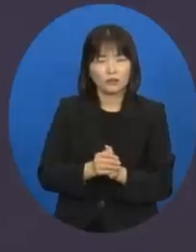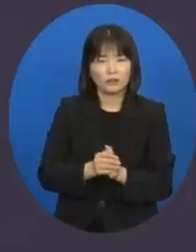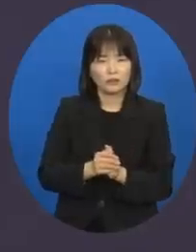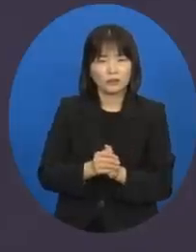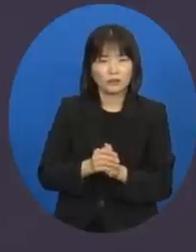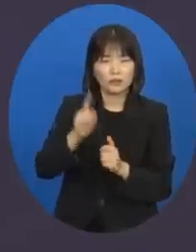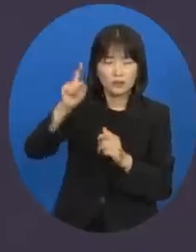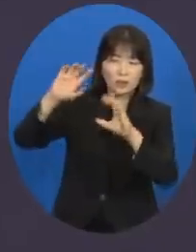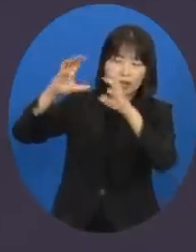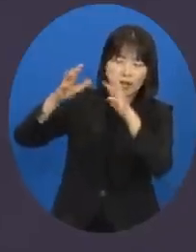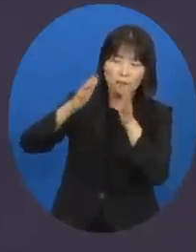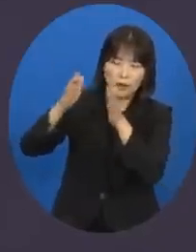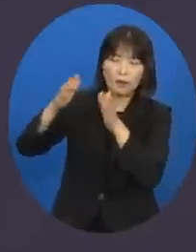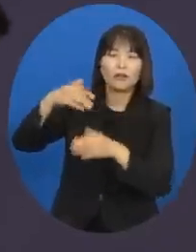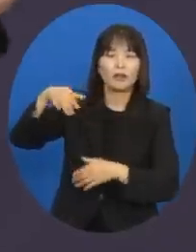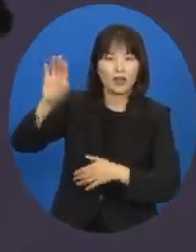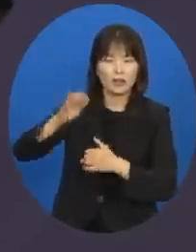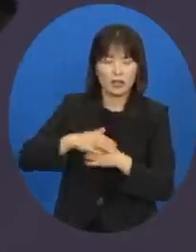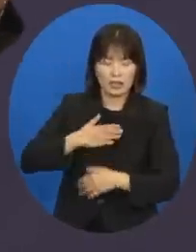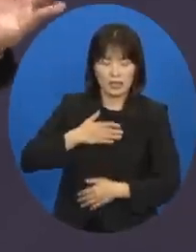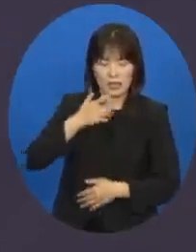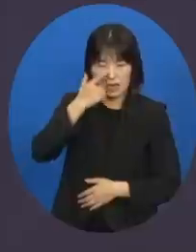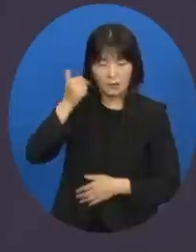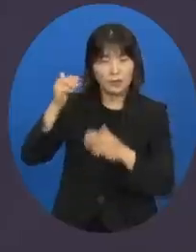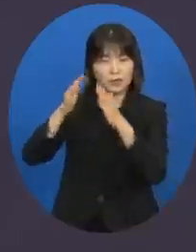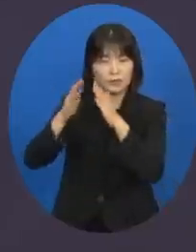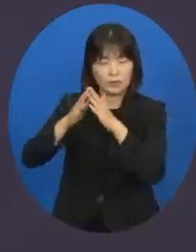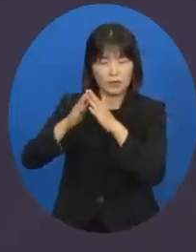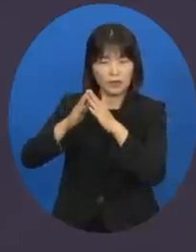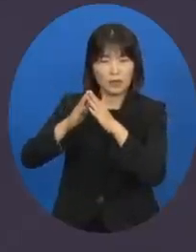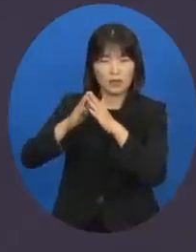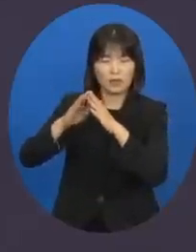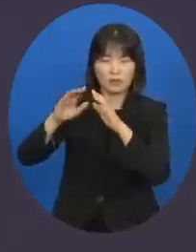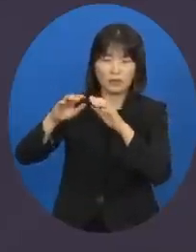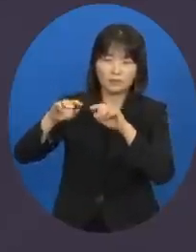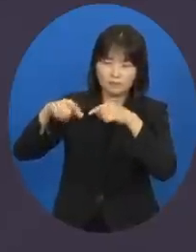내 아버지의 집에는 거할 것이 많아.